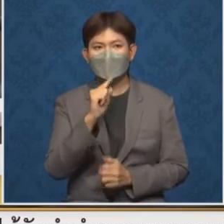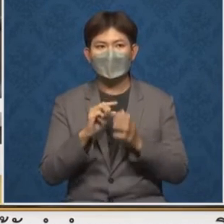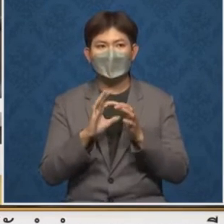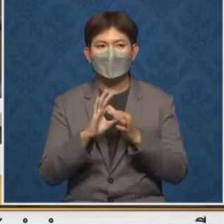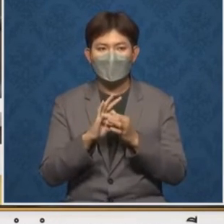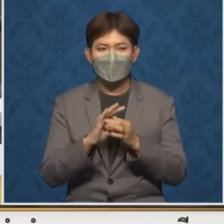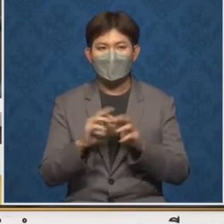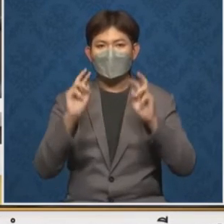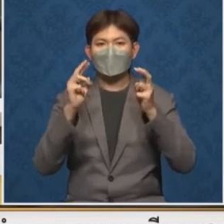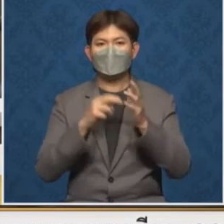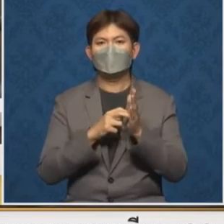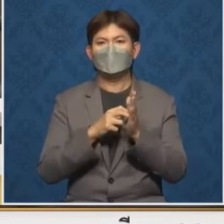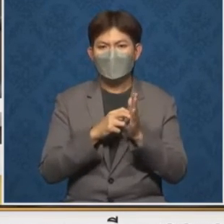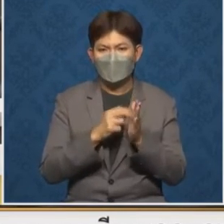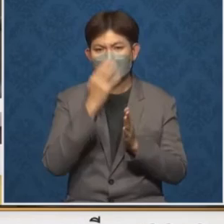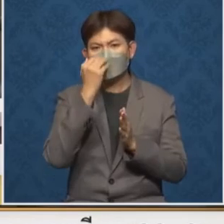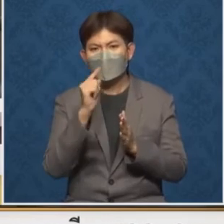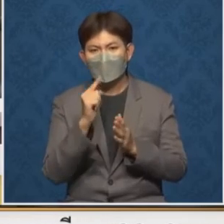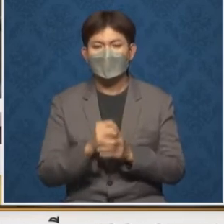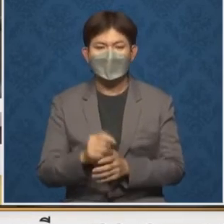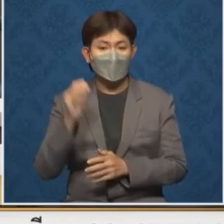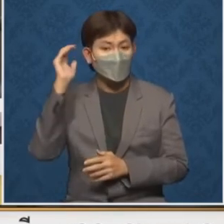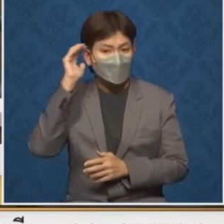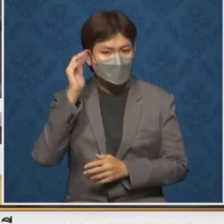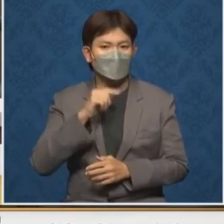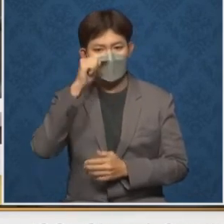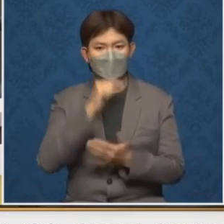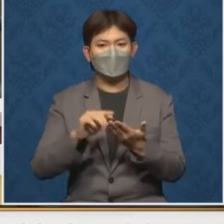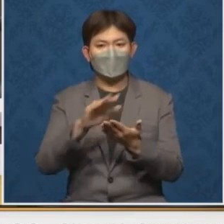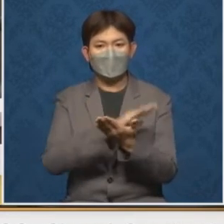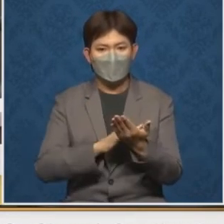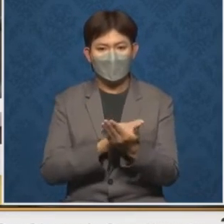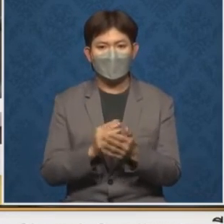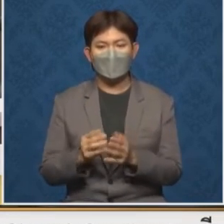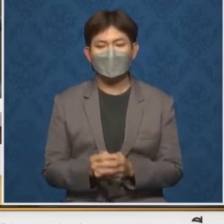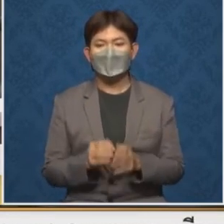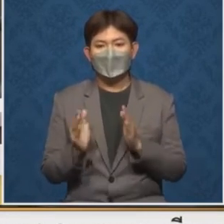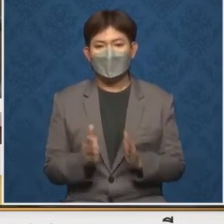ามอ่อนไหว เปล่ความน่าเชื่อถือของประเทศไทยและกระบบนการยติธรมของไทย อย่างยิ่งครับ ขอบคุครับ